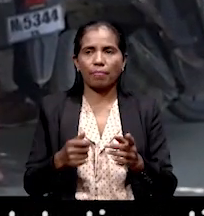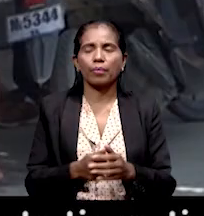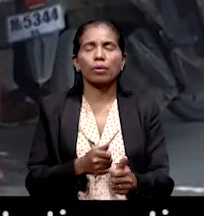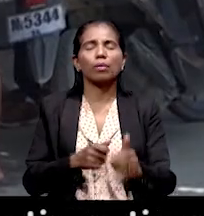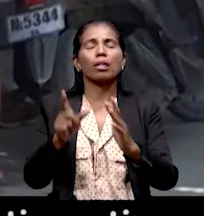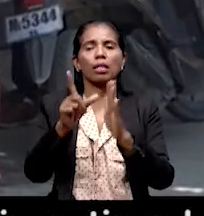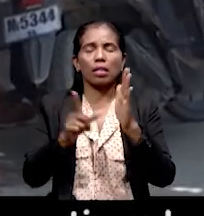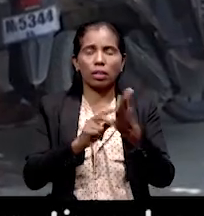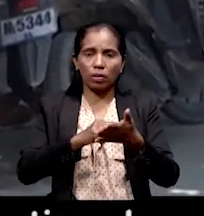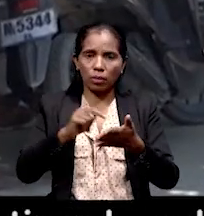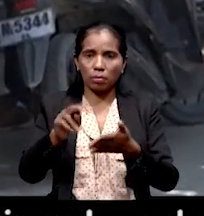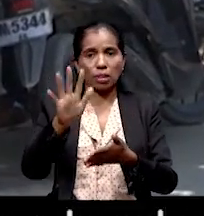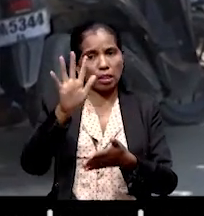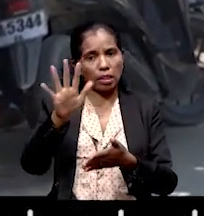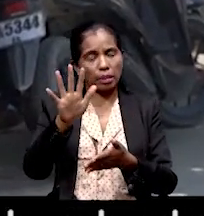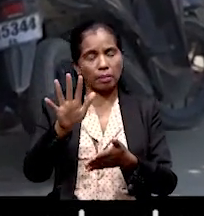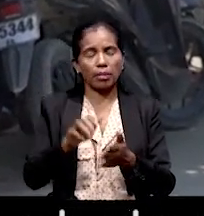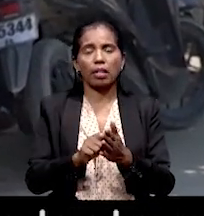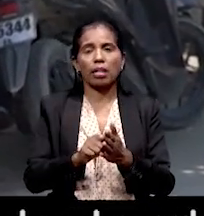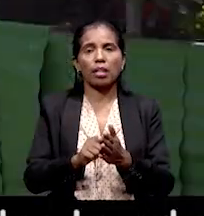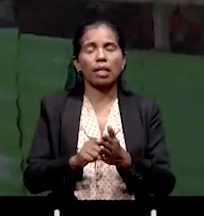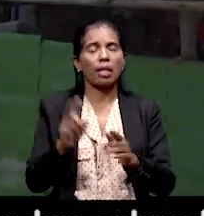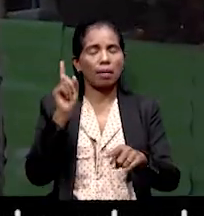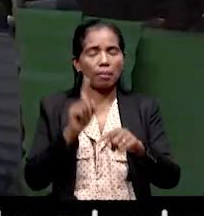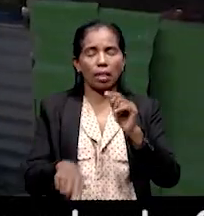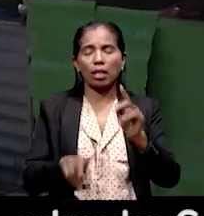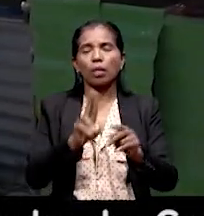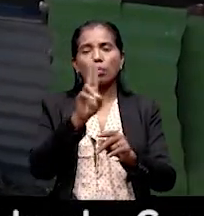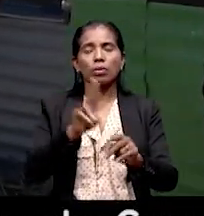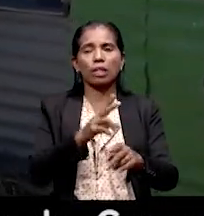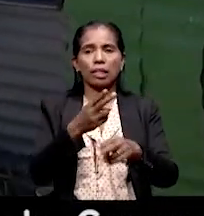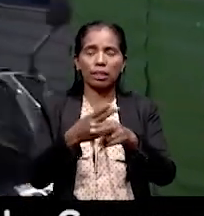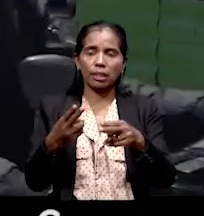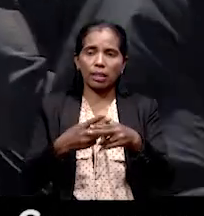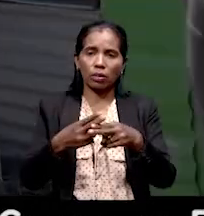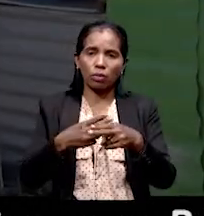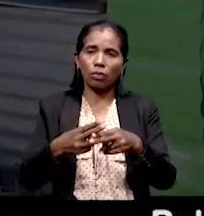5, barra Rengrua, Sanura Singhito, armas brancas, bando e macaça sangroat,